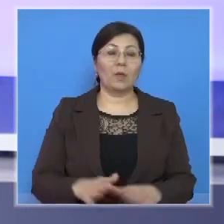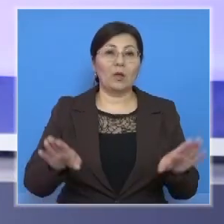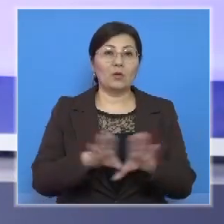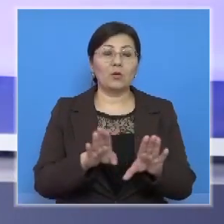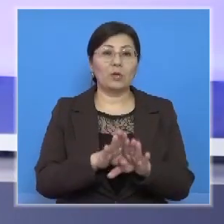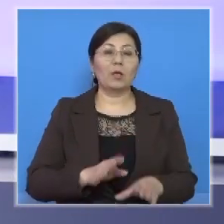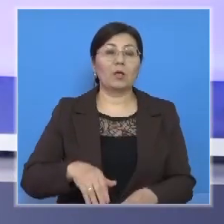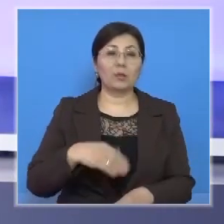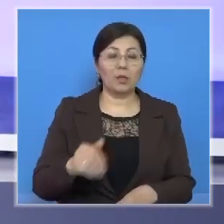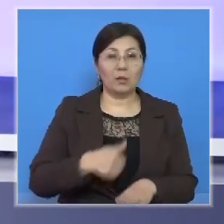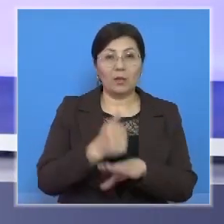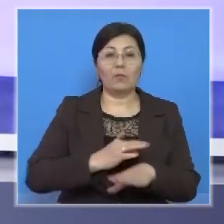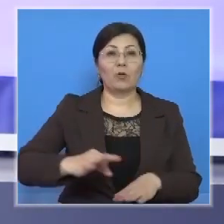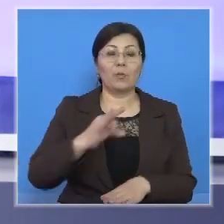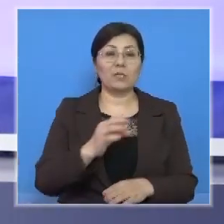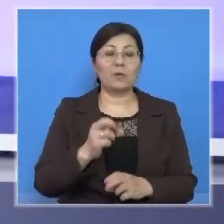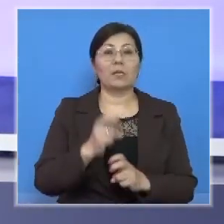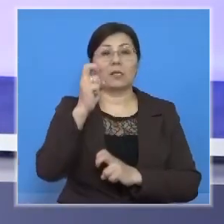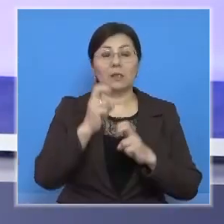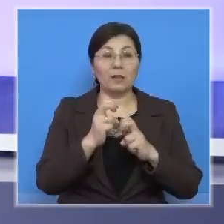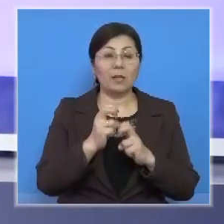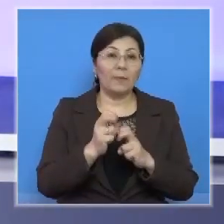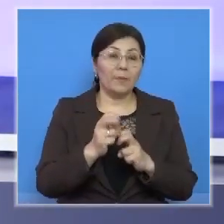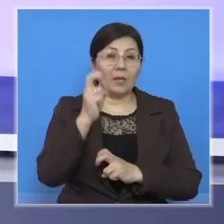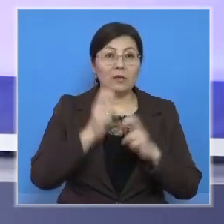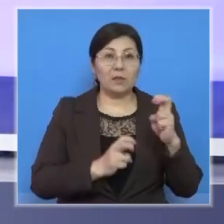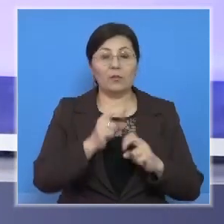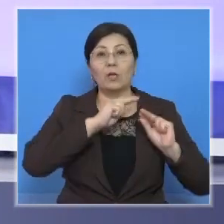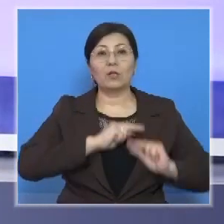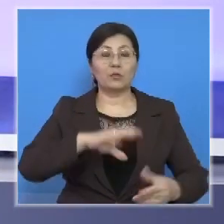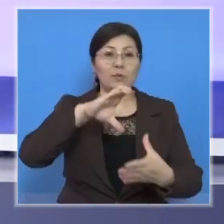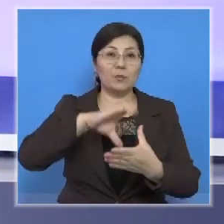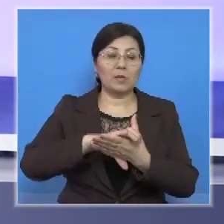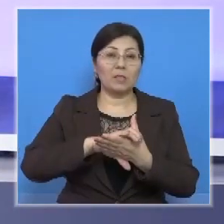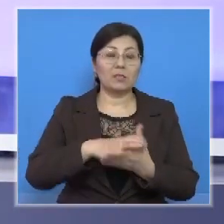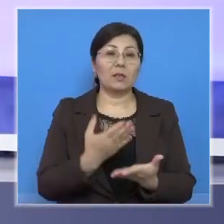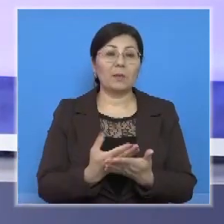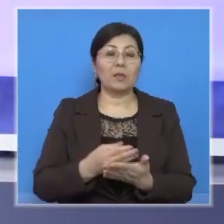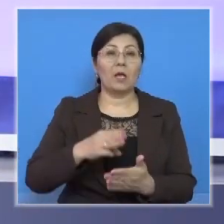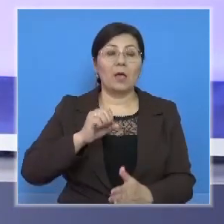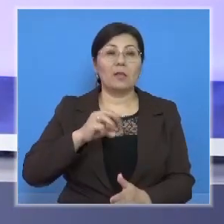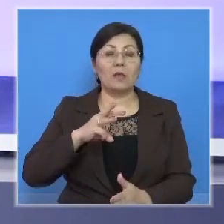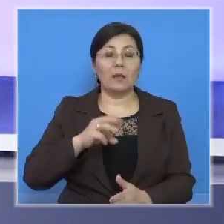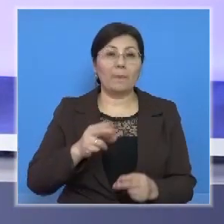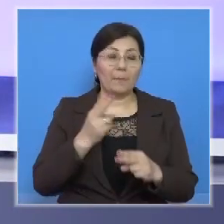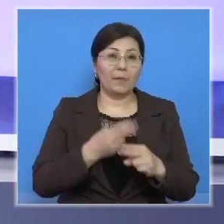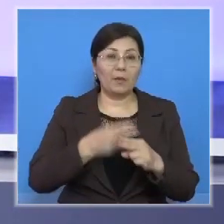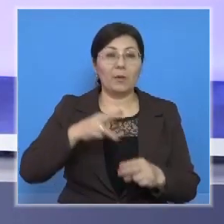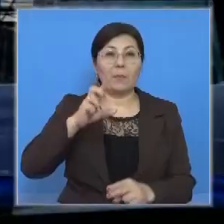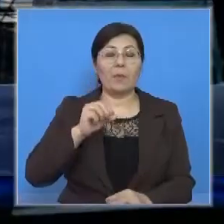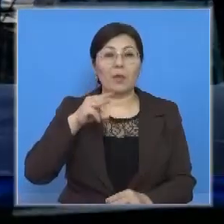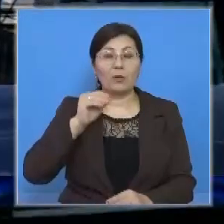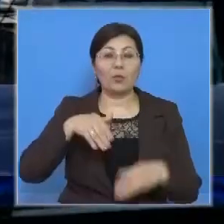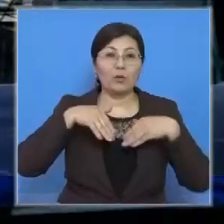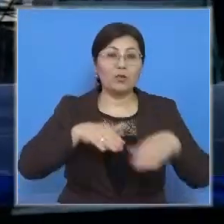Сондай-ақ өңір басшысы қаладағы зауыттар мен құрылысы жүріп жатқан нысандардың жұмысымен танысты. Темір-бетон бұйымдарын шығаратын ірі кәсіпорында